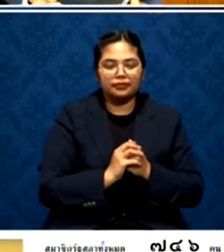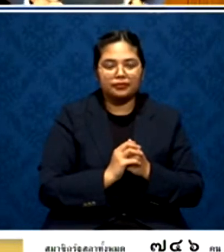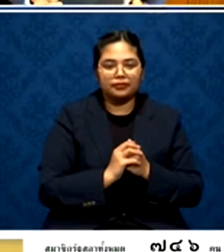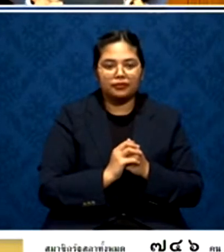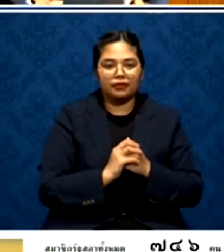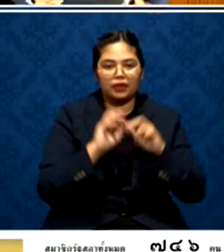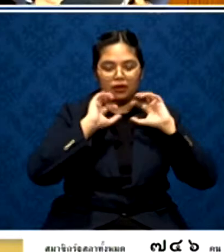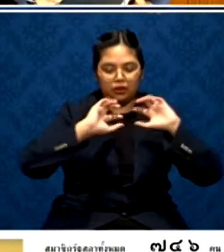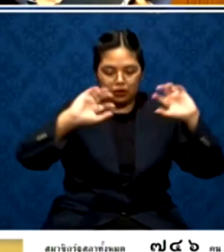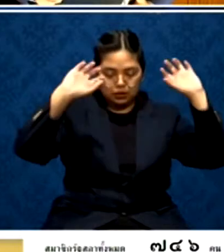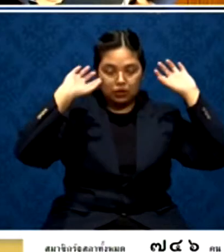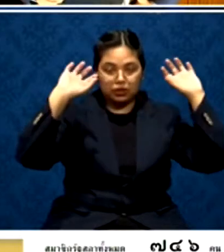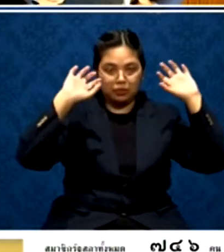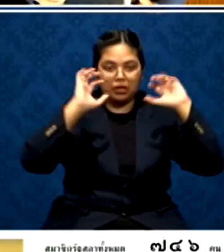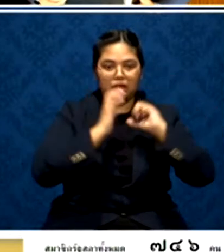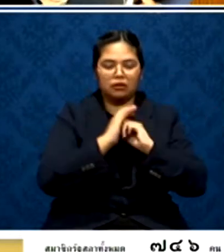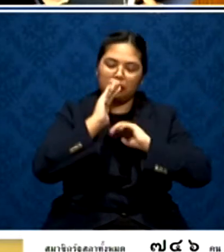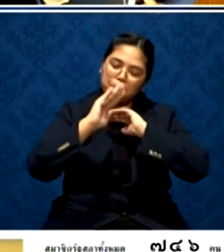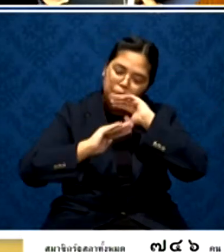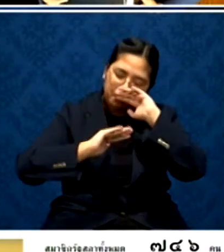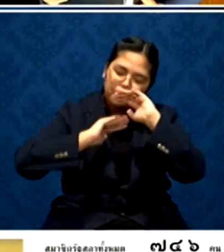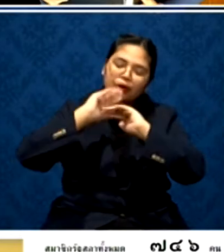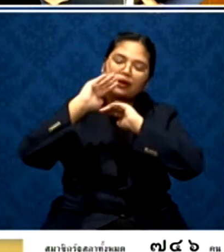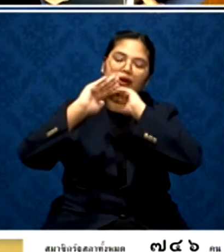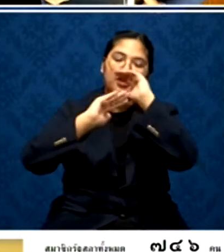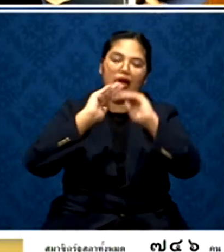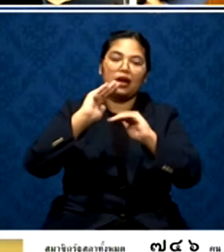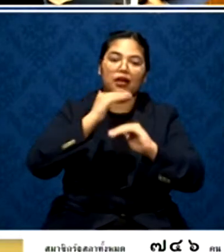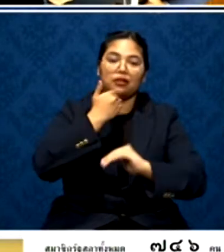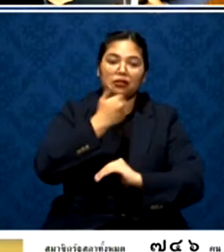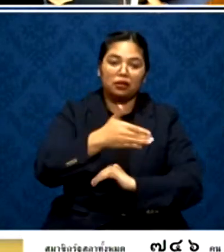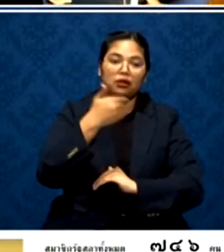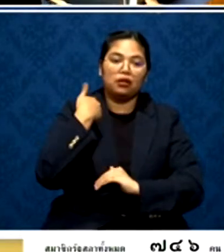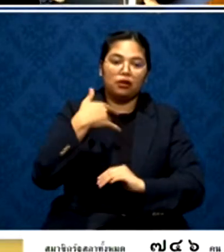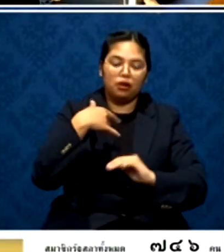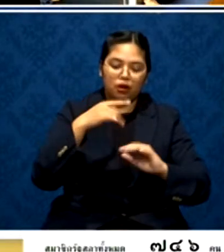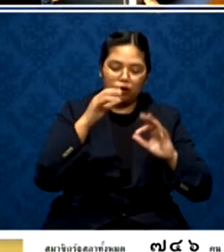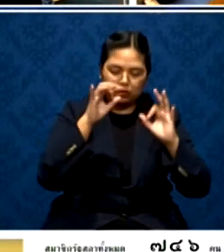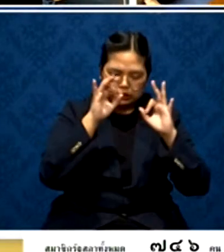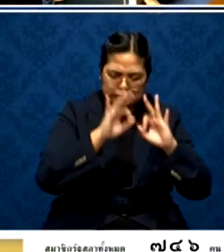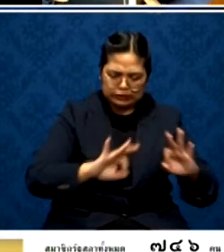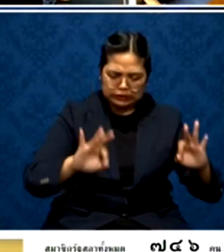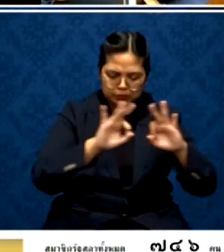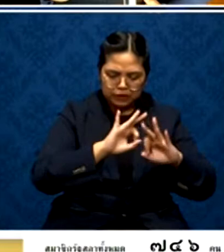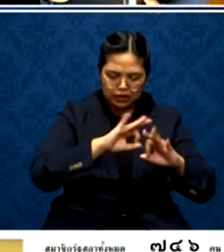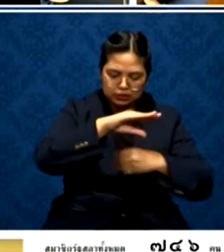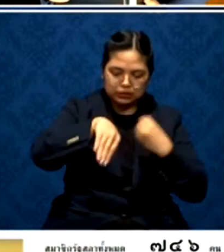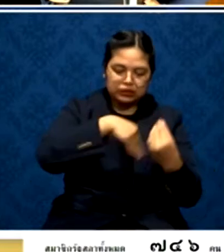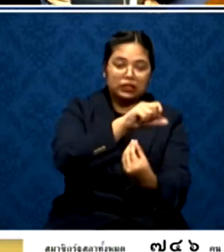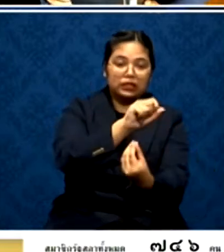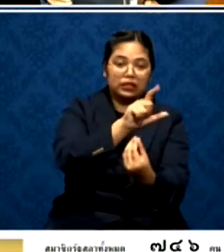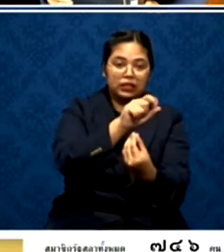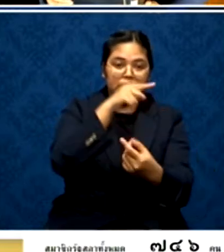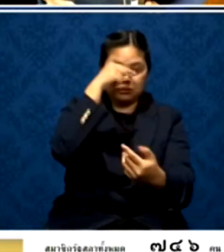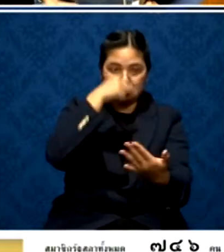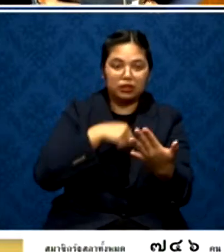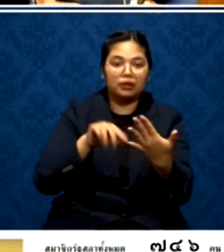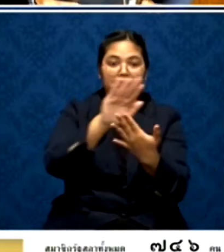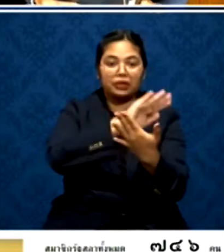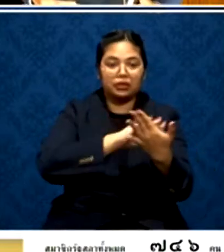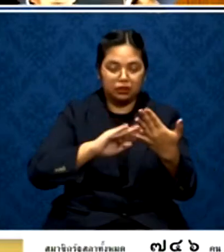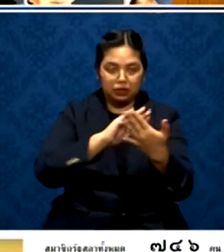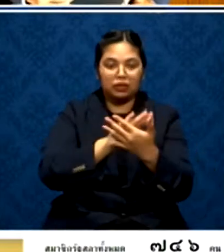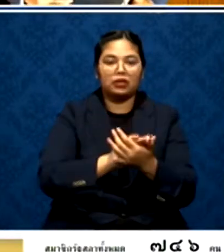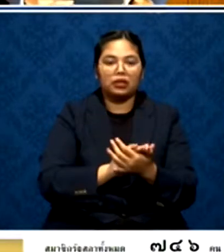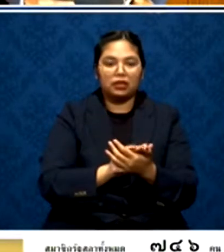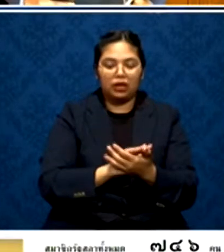และรัฐบาลจะใช้การพัฒนาที่ยั่งยืนเป็นพลังสำคัญในการขับเคลื่อนเศรษฐกิจของประเทศทั้งในภาค